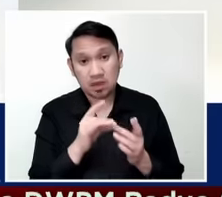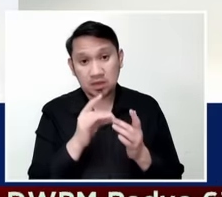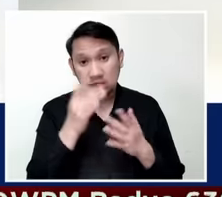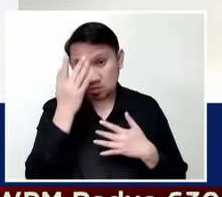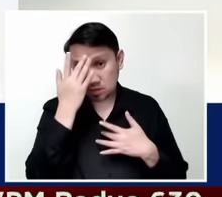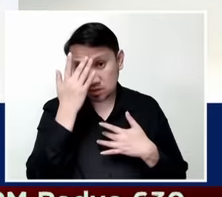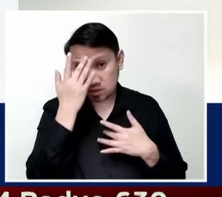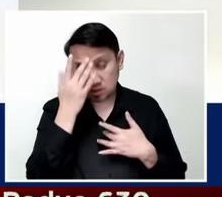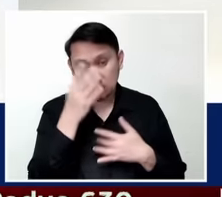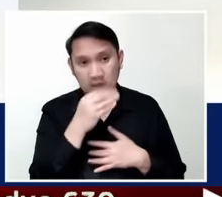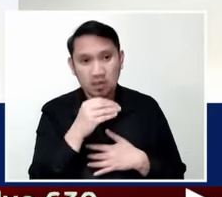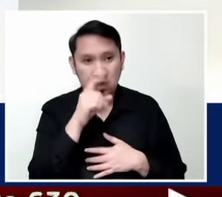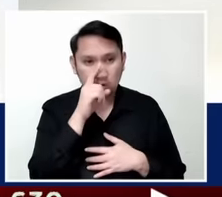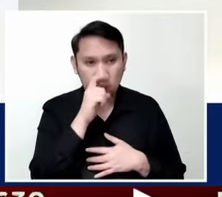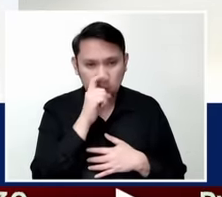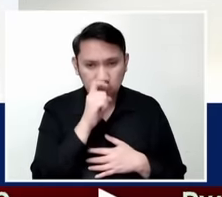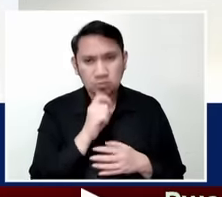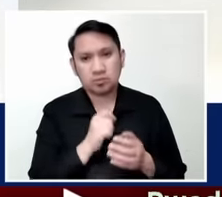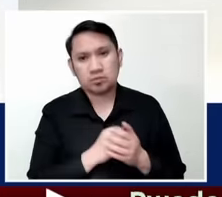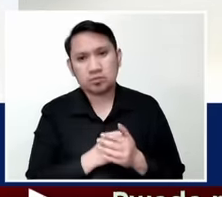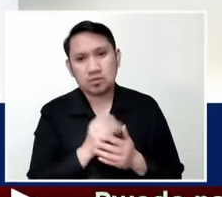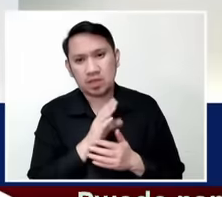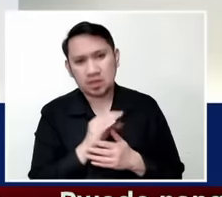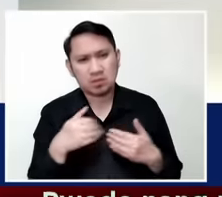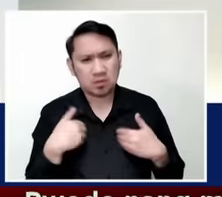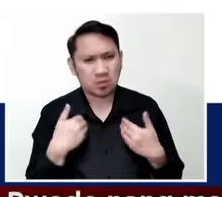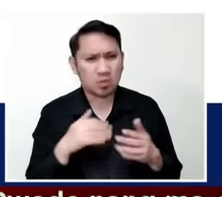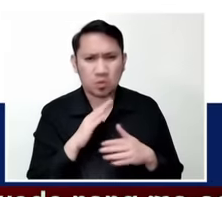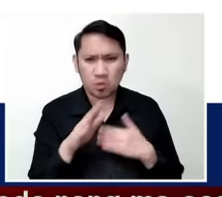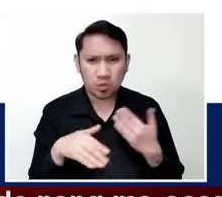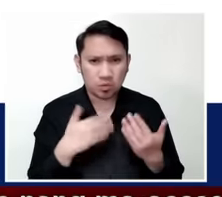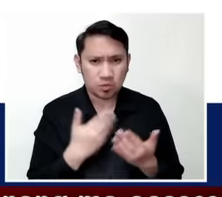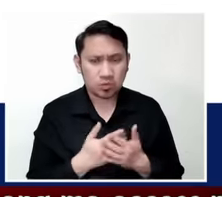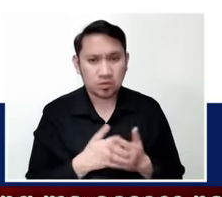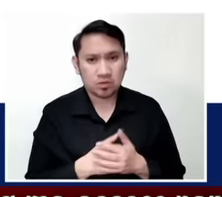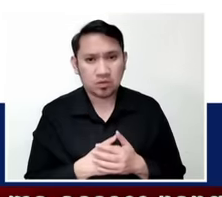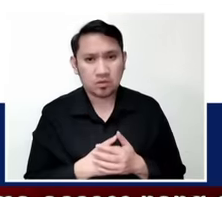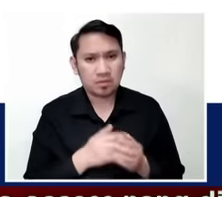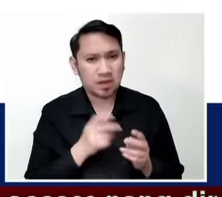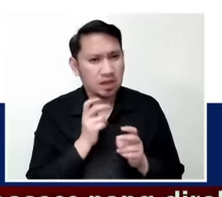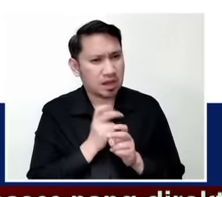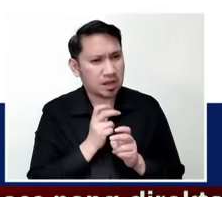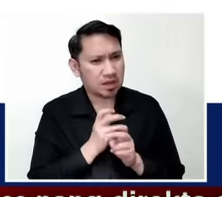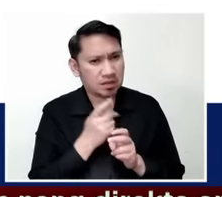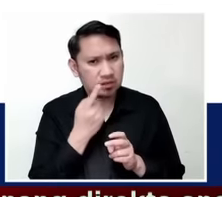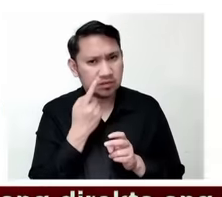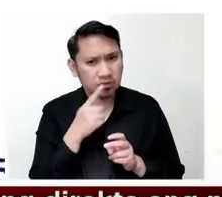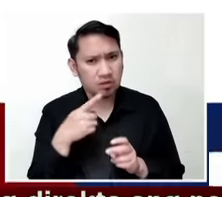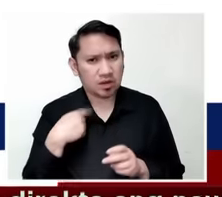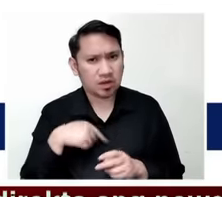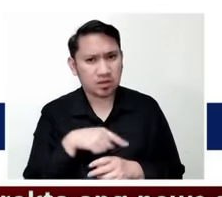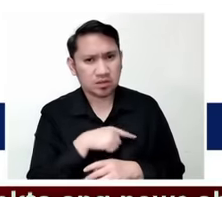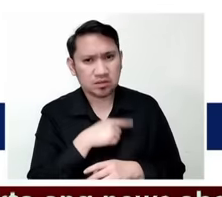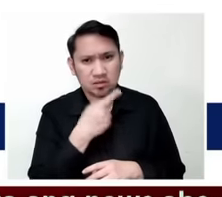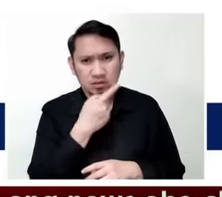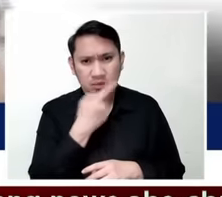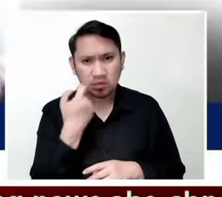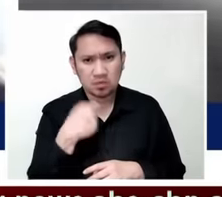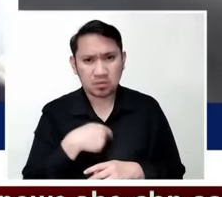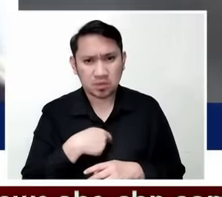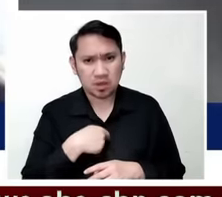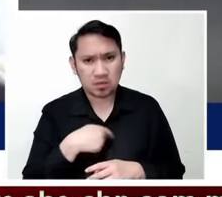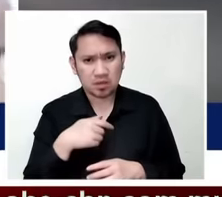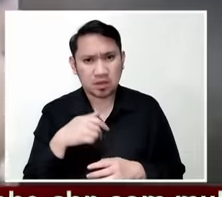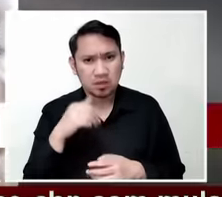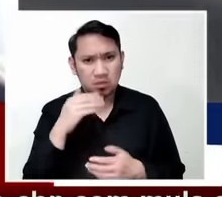Mga senior citizens, but actually lahat po talaga. Sobrang hirap po para sa amin kasi may anak po akong isa,